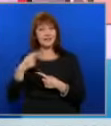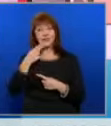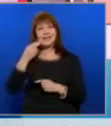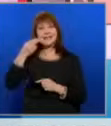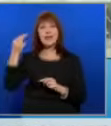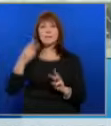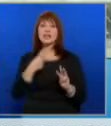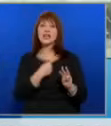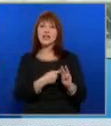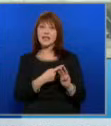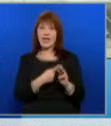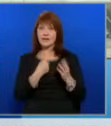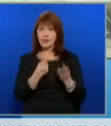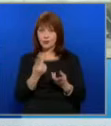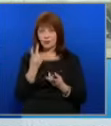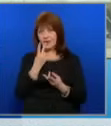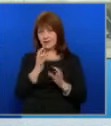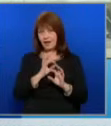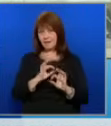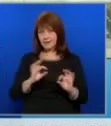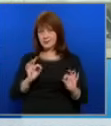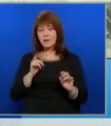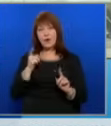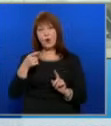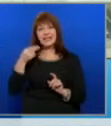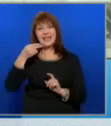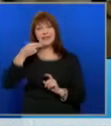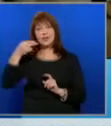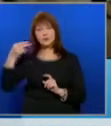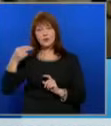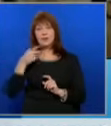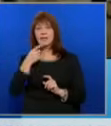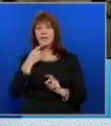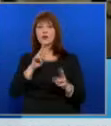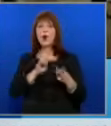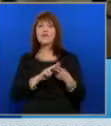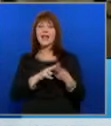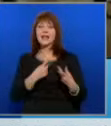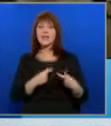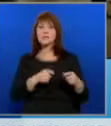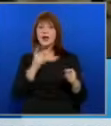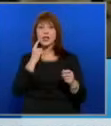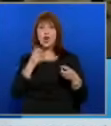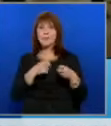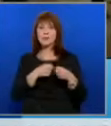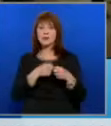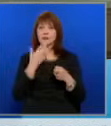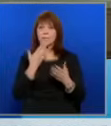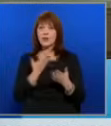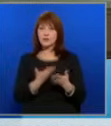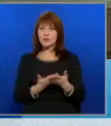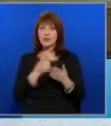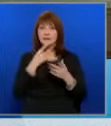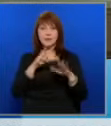Шенген. Това стана ясно днес от думите на говорител на институцията, след като Виена изпрати в Брюксел предложението си за приемане на България